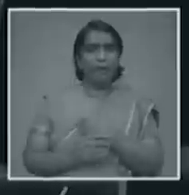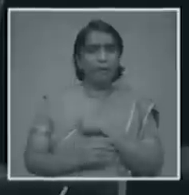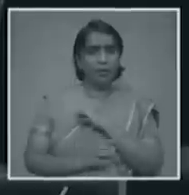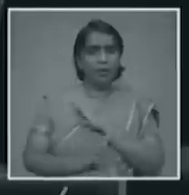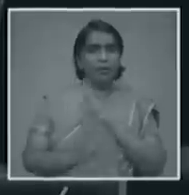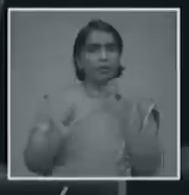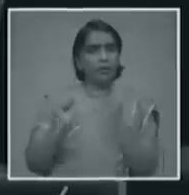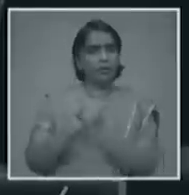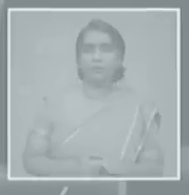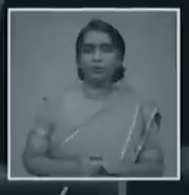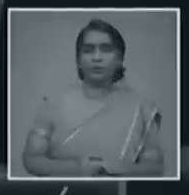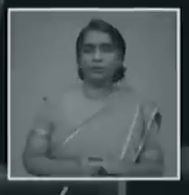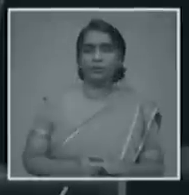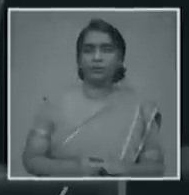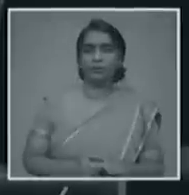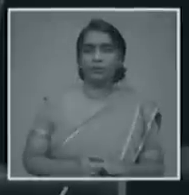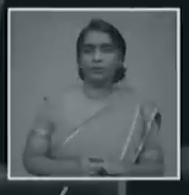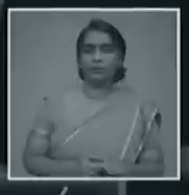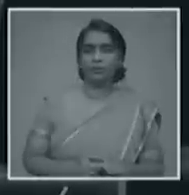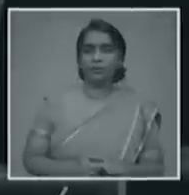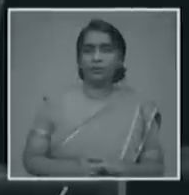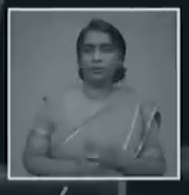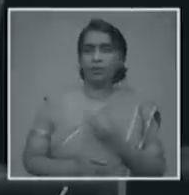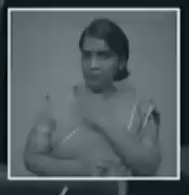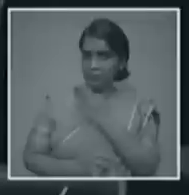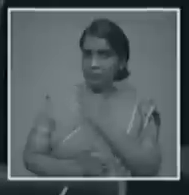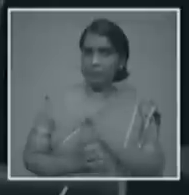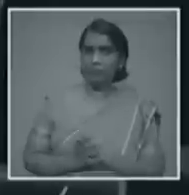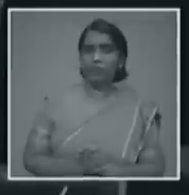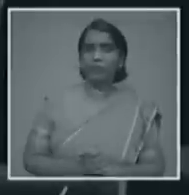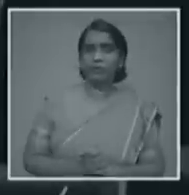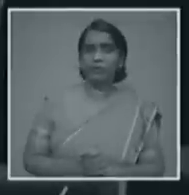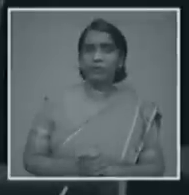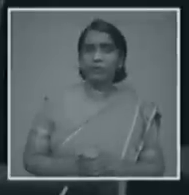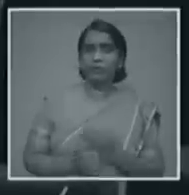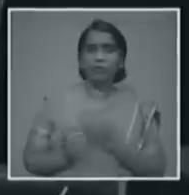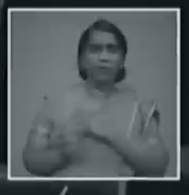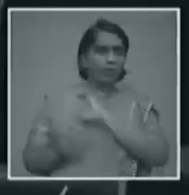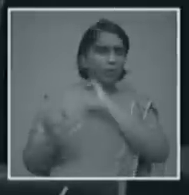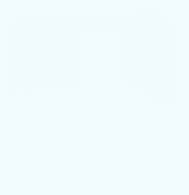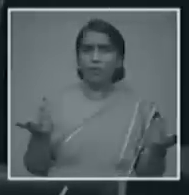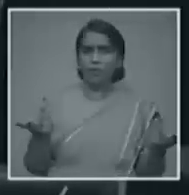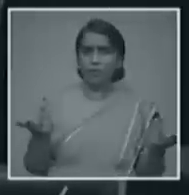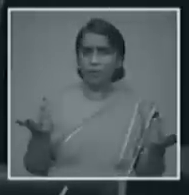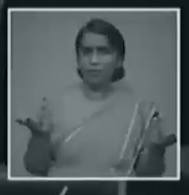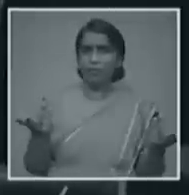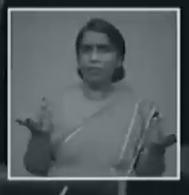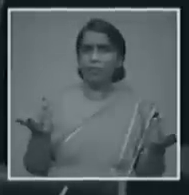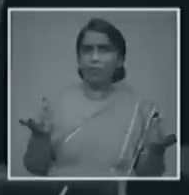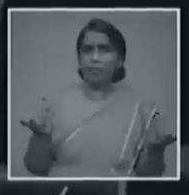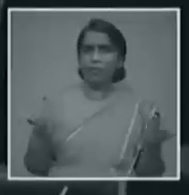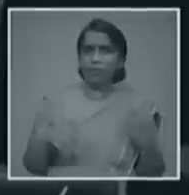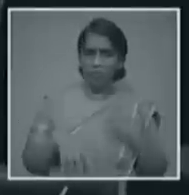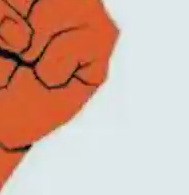රටක ප්‍රධාන පුරවැසියා මහා සංගරත්නය ගැන කළ නරකම කතාව ඔය පාර්ලිමේන්තුවේදී රනිල් වික්‍රමසිංහ කියපු